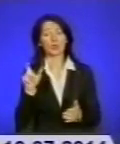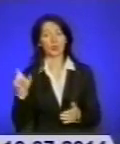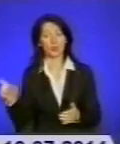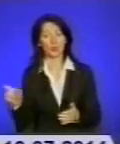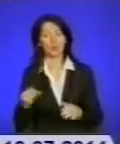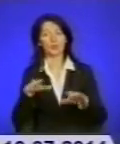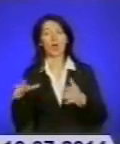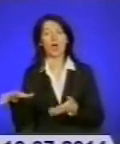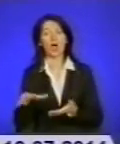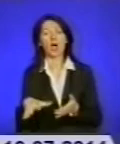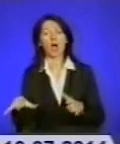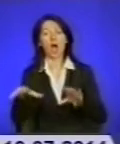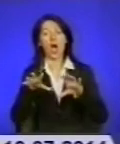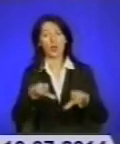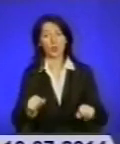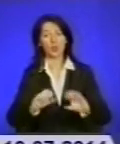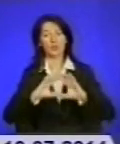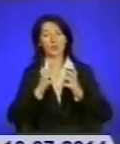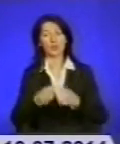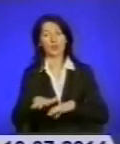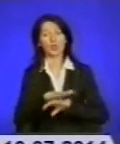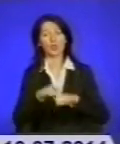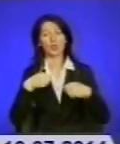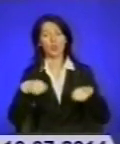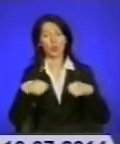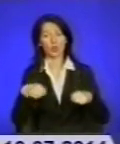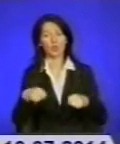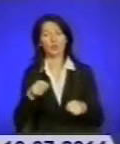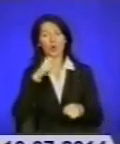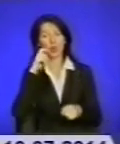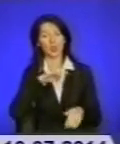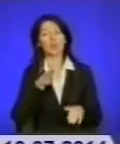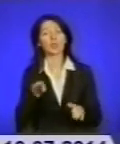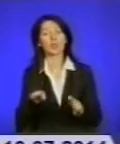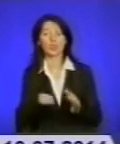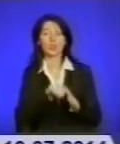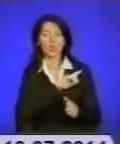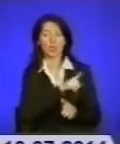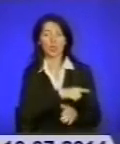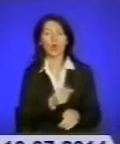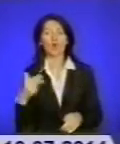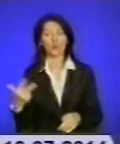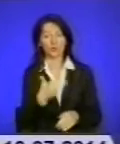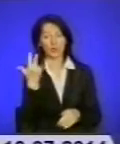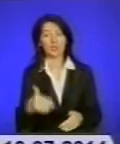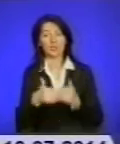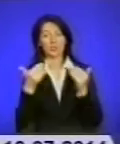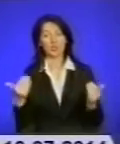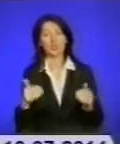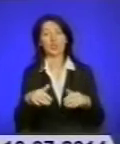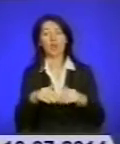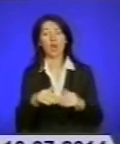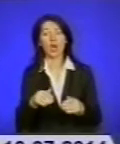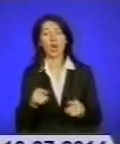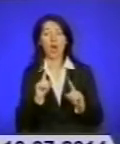світовий ринок продовольства Україні під силу. У всякому разі збільшити втричі обсяги аграрної продукції реально у найближчі